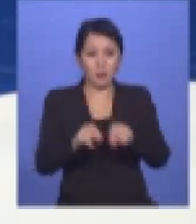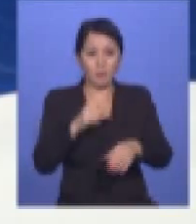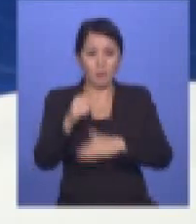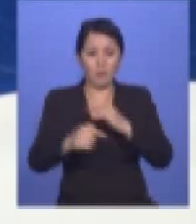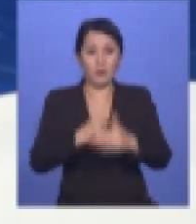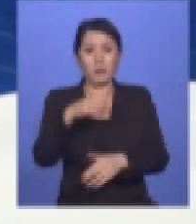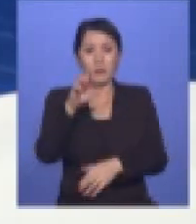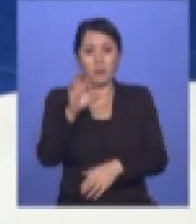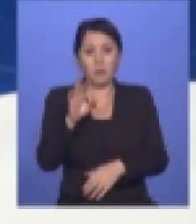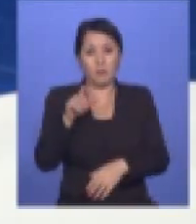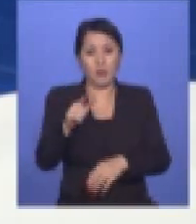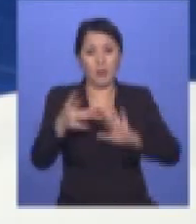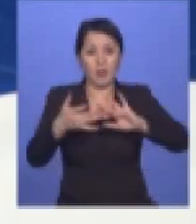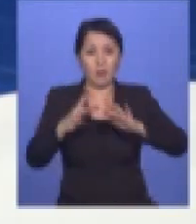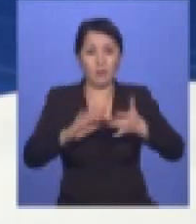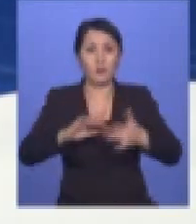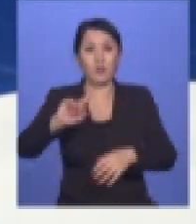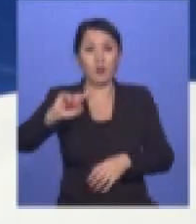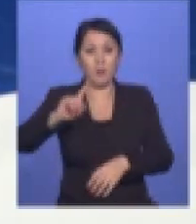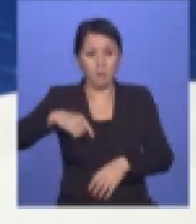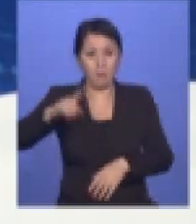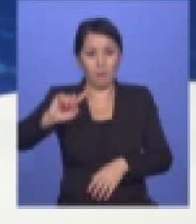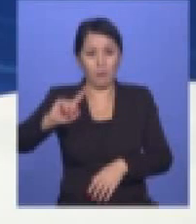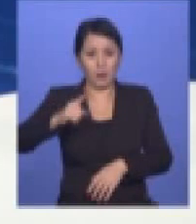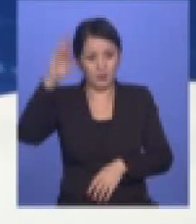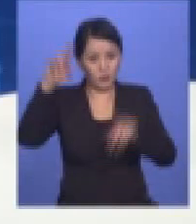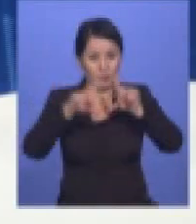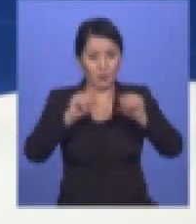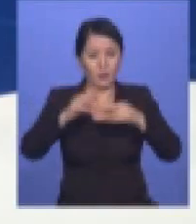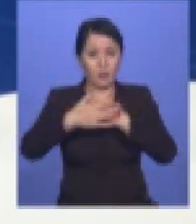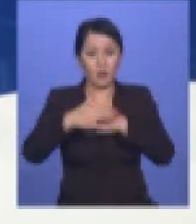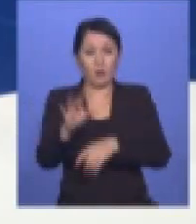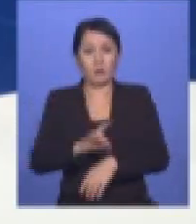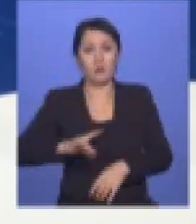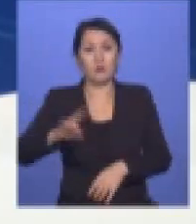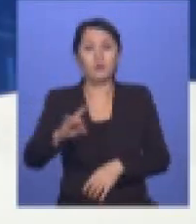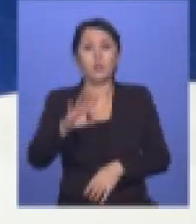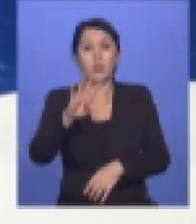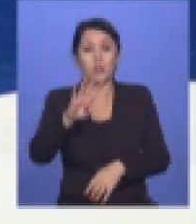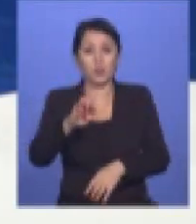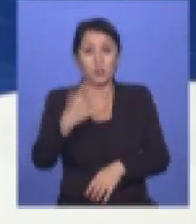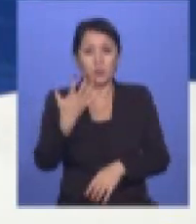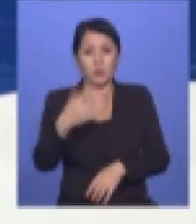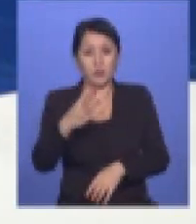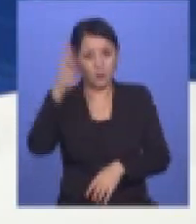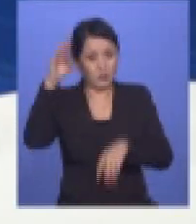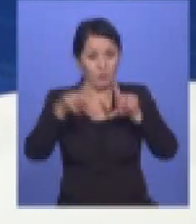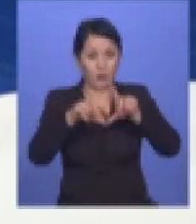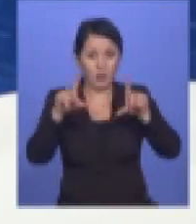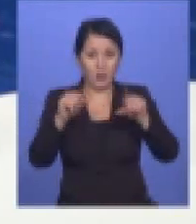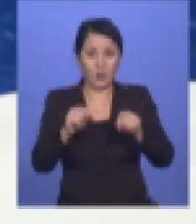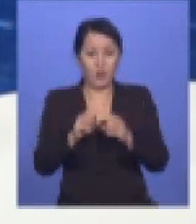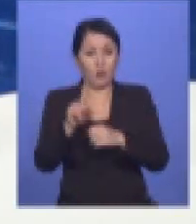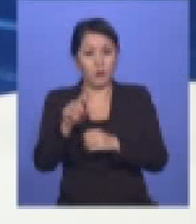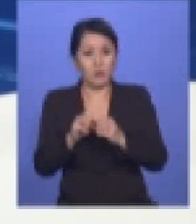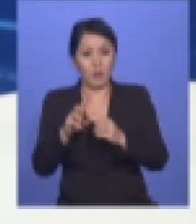қаласындағы Best IT лицей және бірінші гимназияда қазақ сыныптары ашылмақ. Өңірде 454 жалпы білім беретін мектеп болса, оның